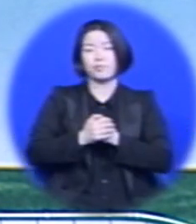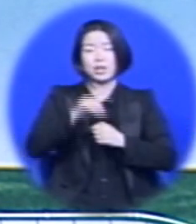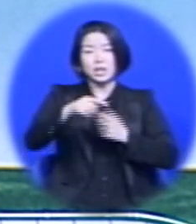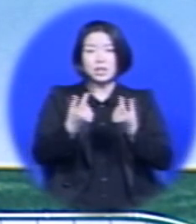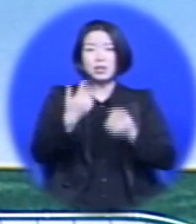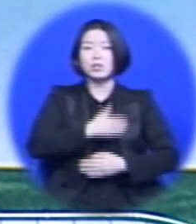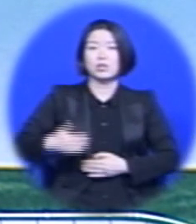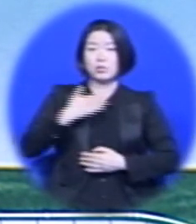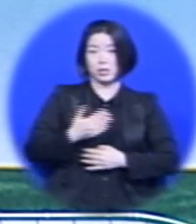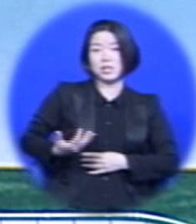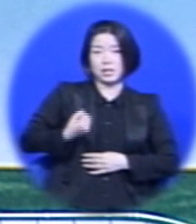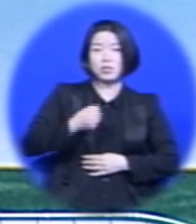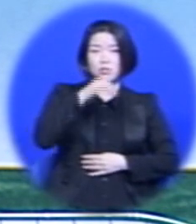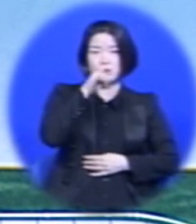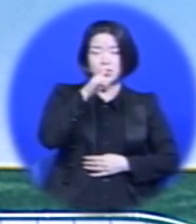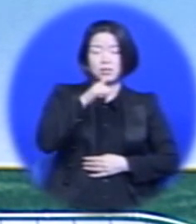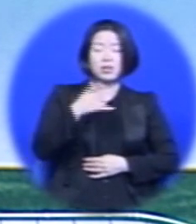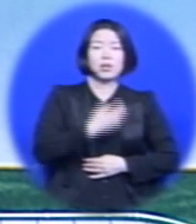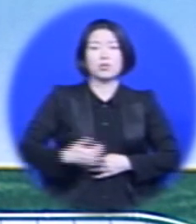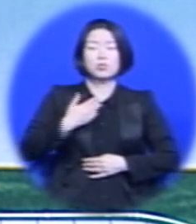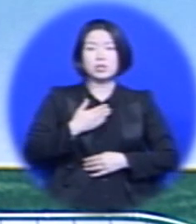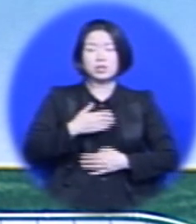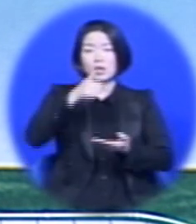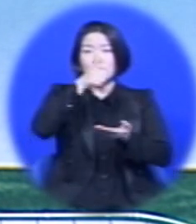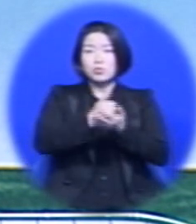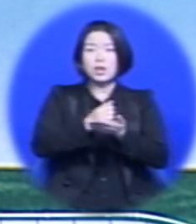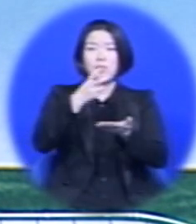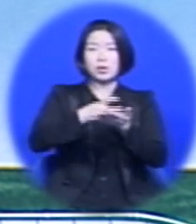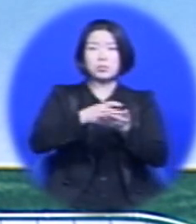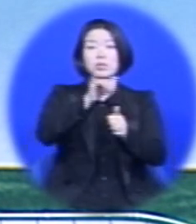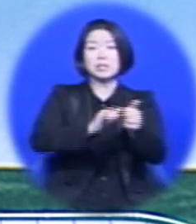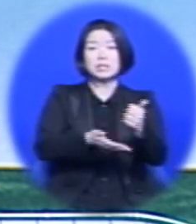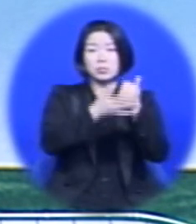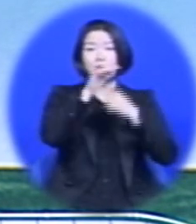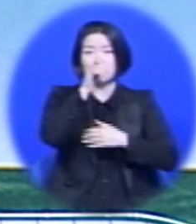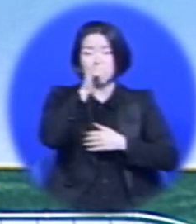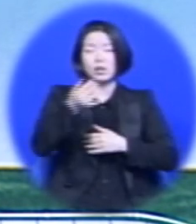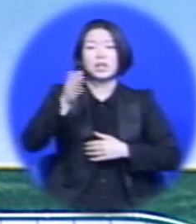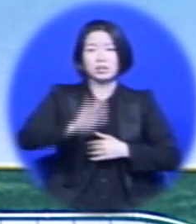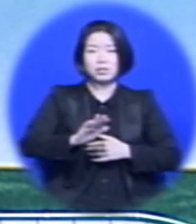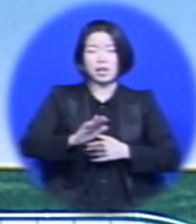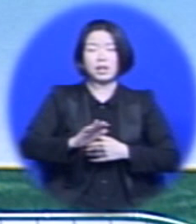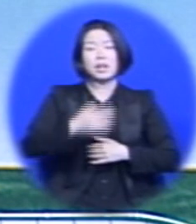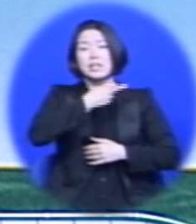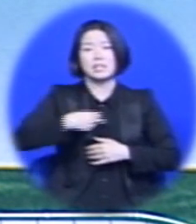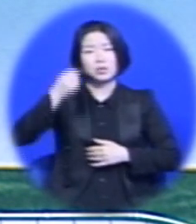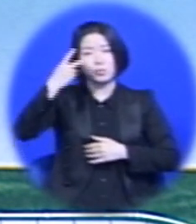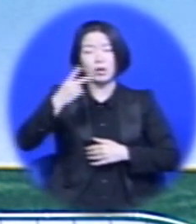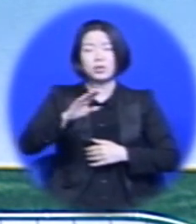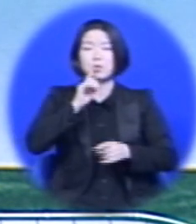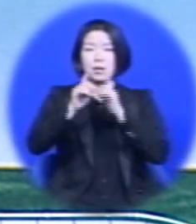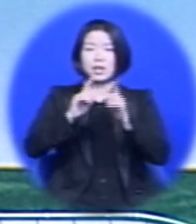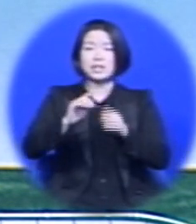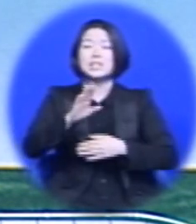육신을 우리가 가지고 있다는 겁니다 육신은 죄의 법을 섬깁니다 그러나 사도 바울이 말하는 진짜